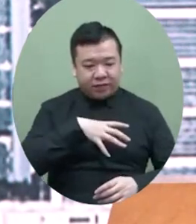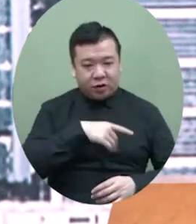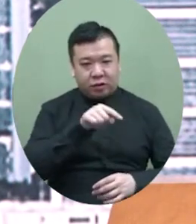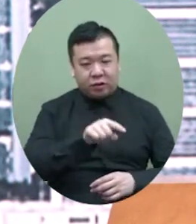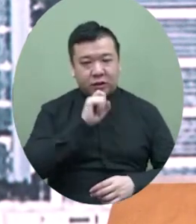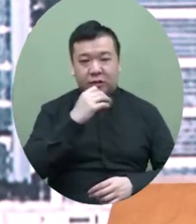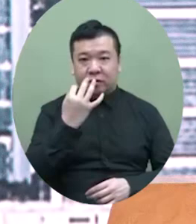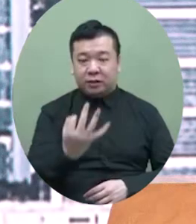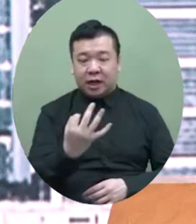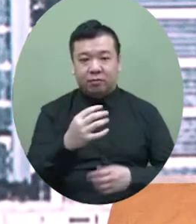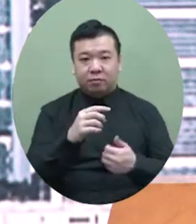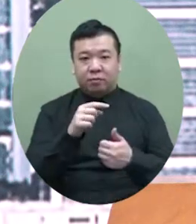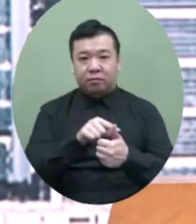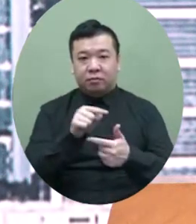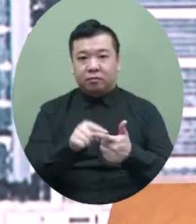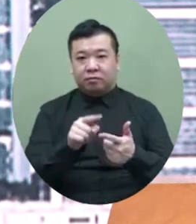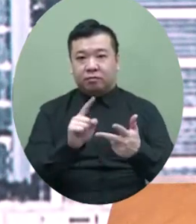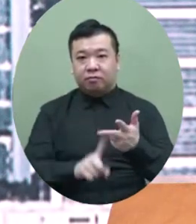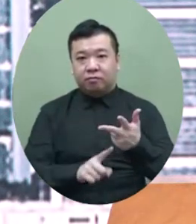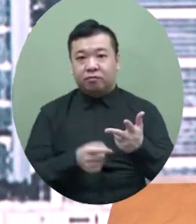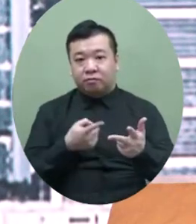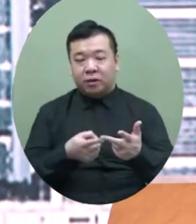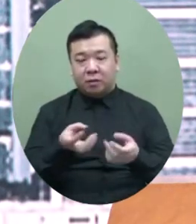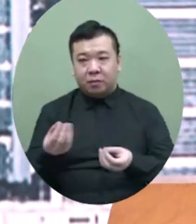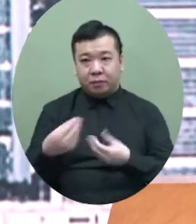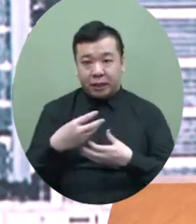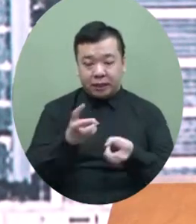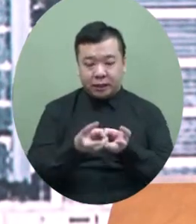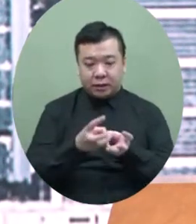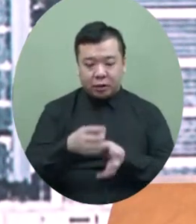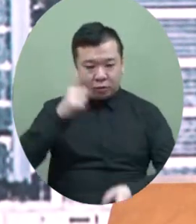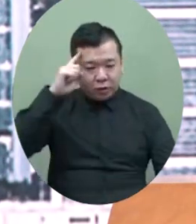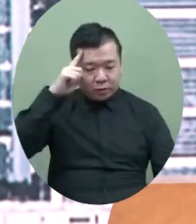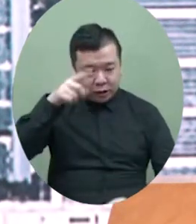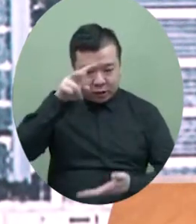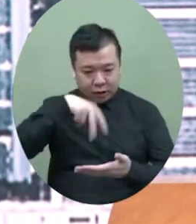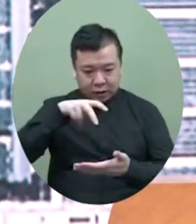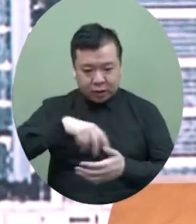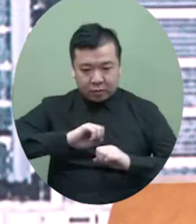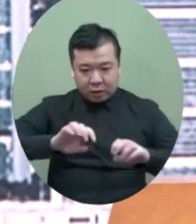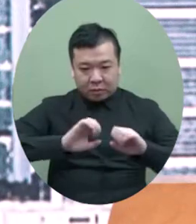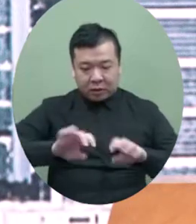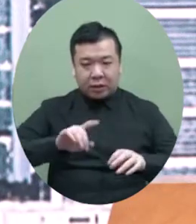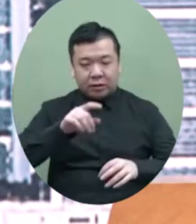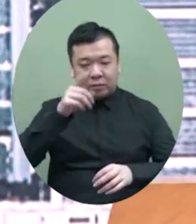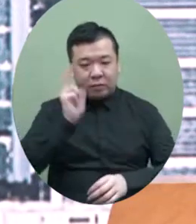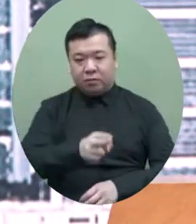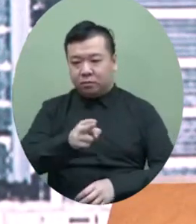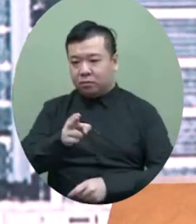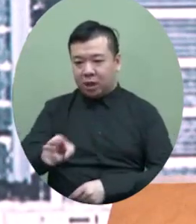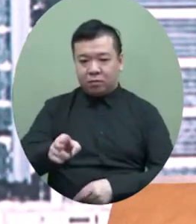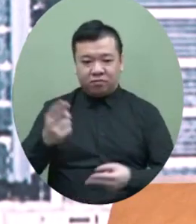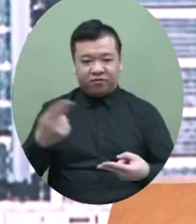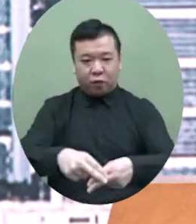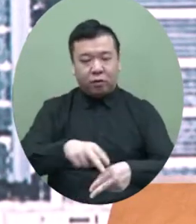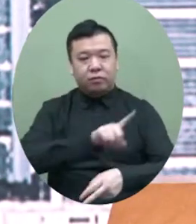住3方面嘅因素俾佢嘅資料咧，而作出每一日要進行呢種宣告嘅地區咧